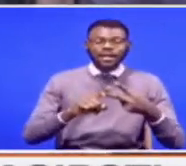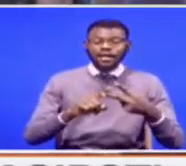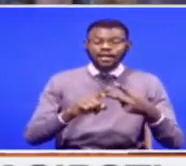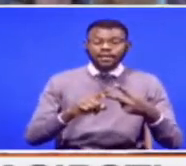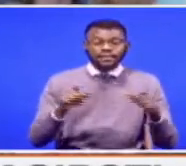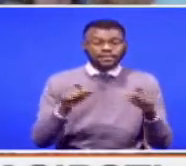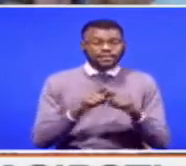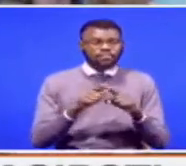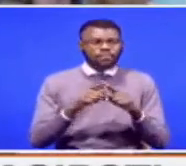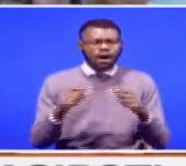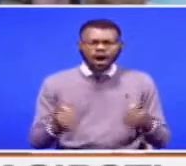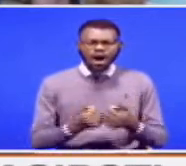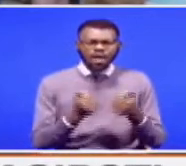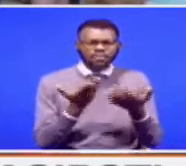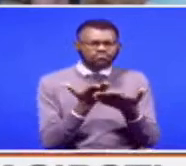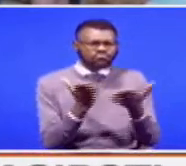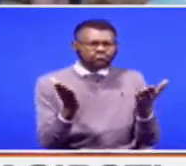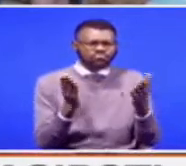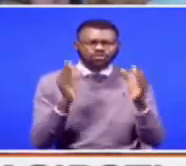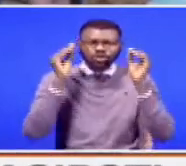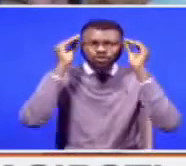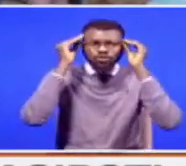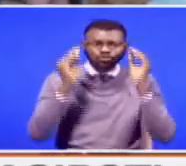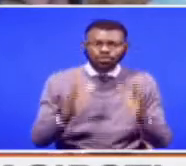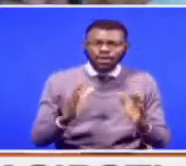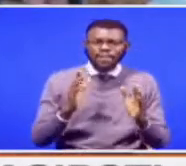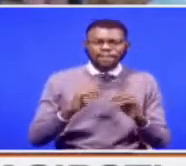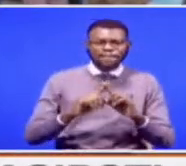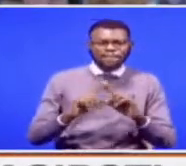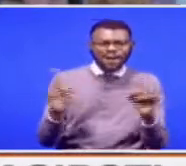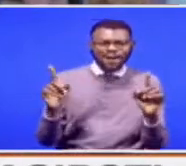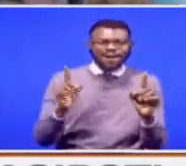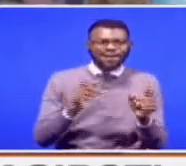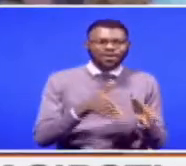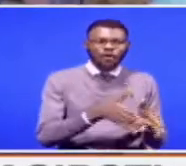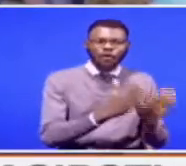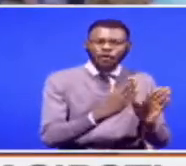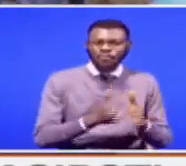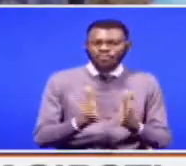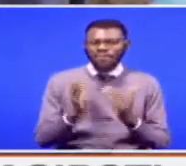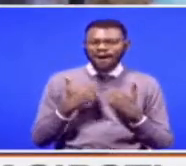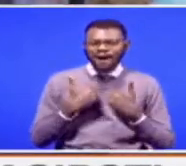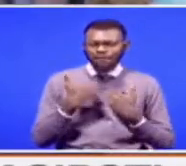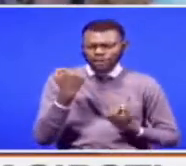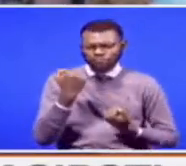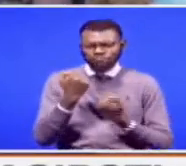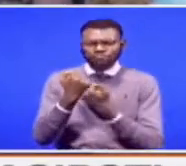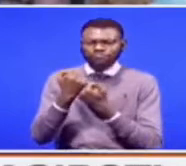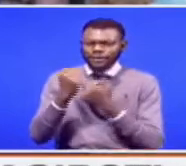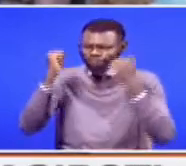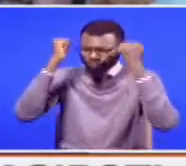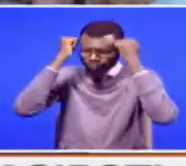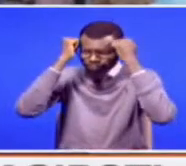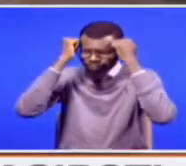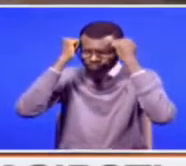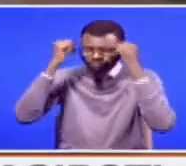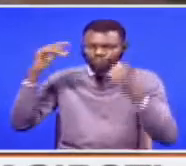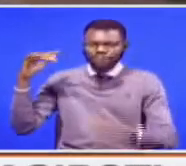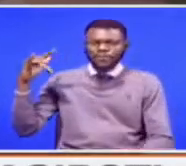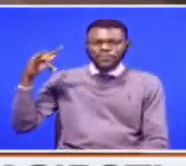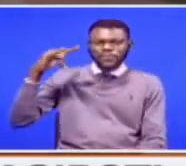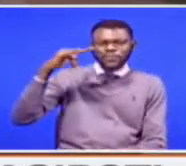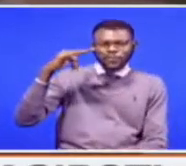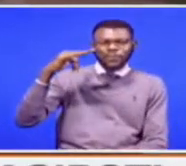ni wale ambao ni wanafunzi wamepata nafasi za kwenda ugaibuni katika